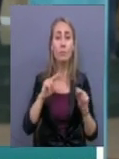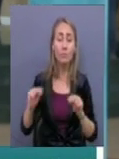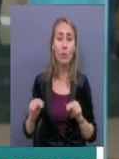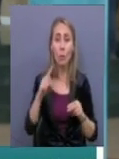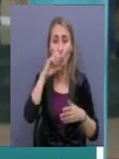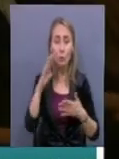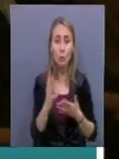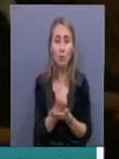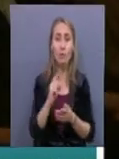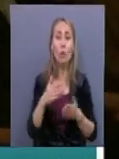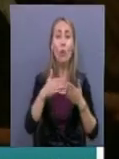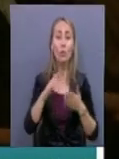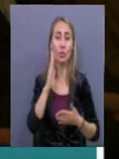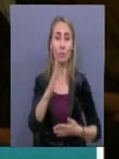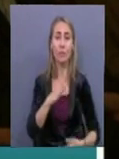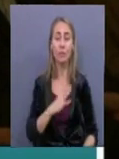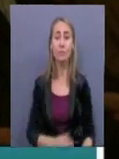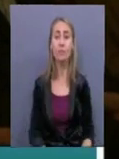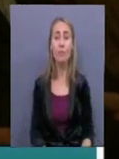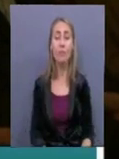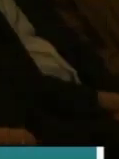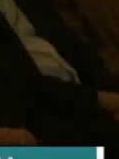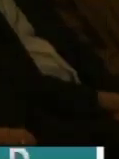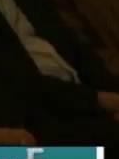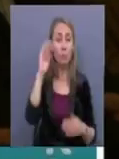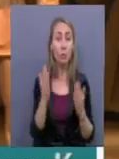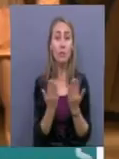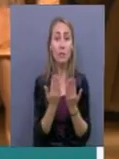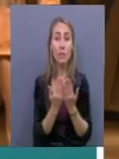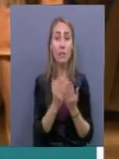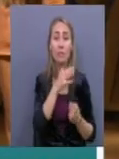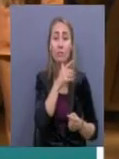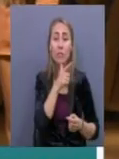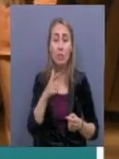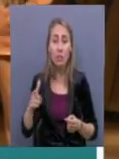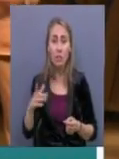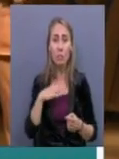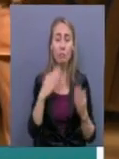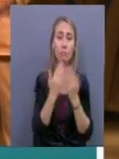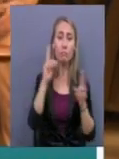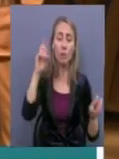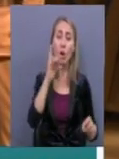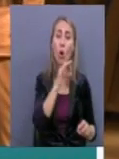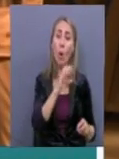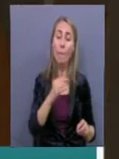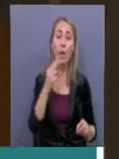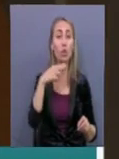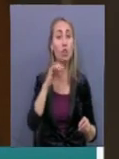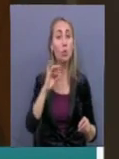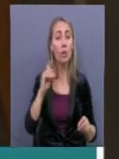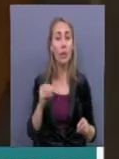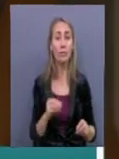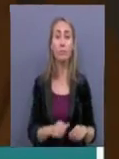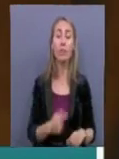өзін азық алып қайтады. Театр ұжымы маусым бойына көрермен назарына Шекспирдің Ромео мен Джульеттасын, Александр Володиннің Мен сені